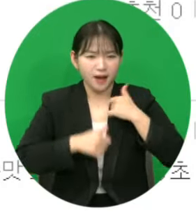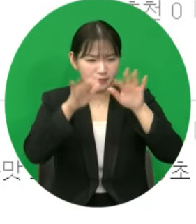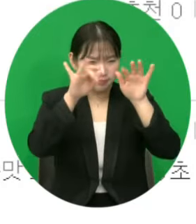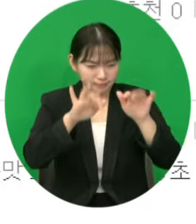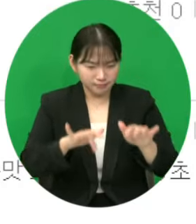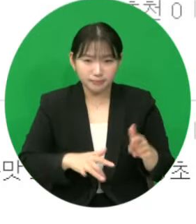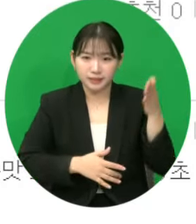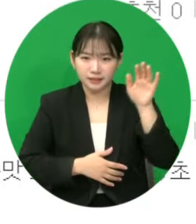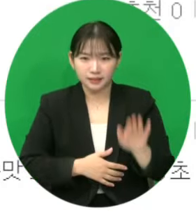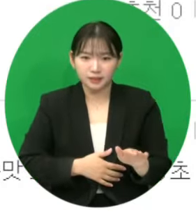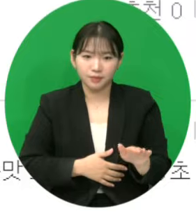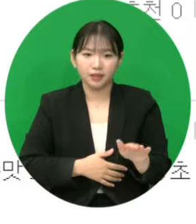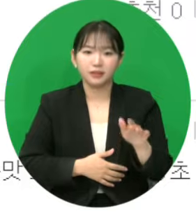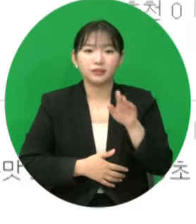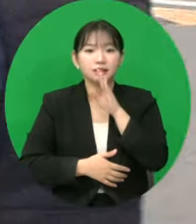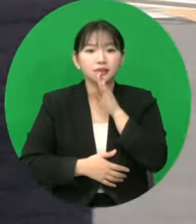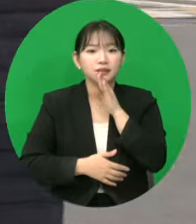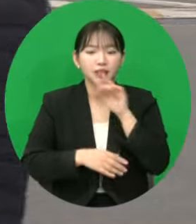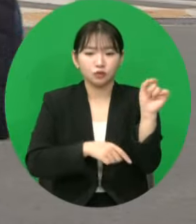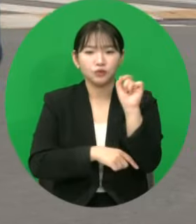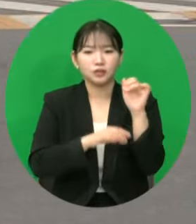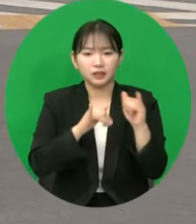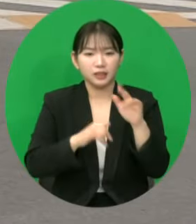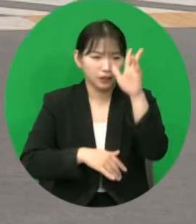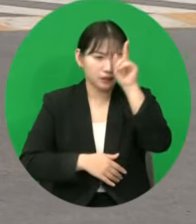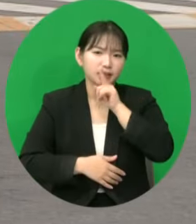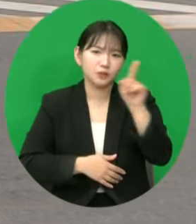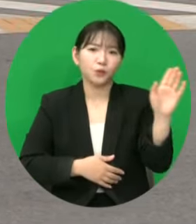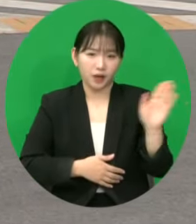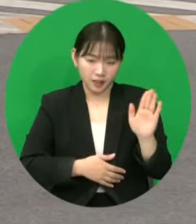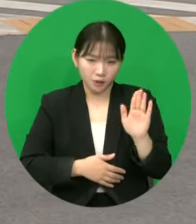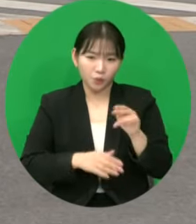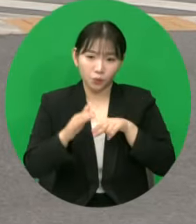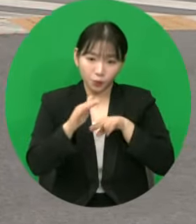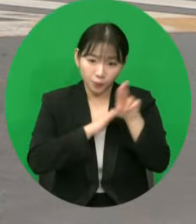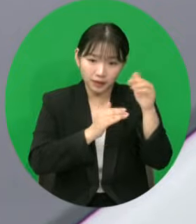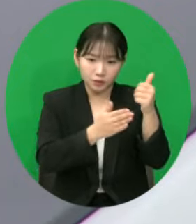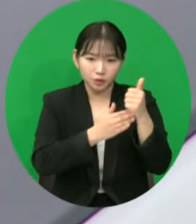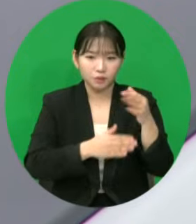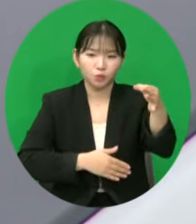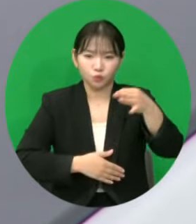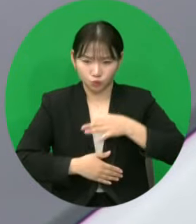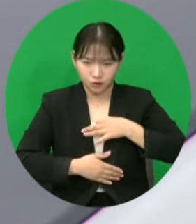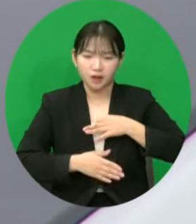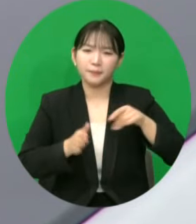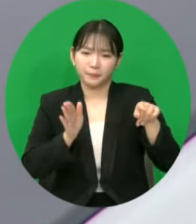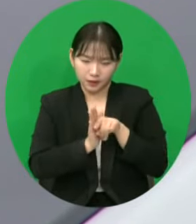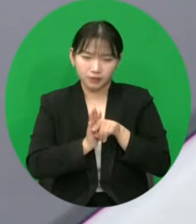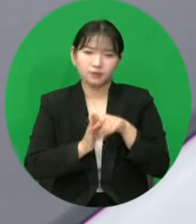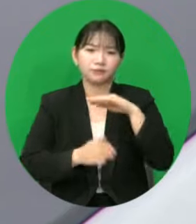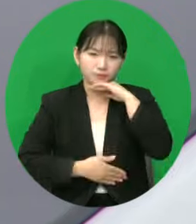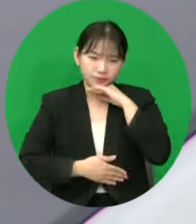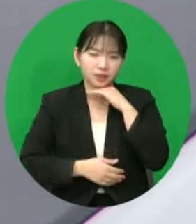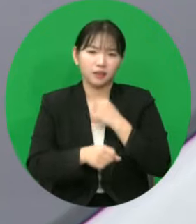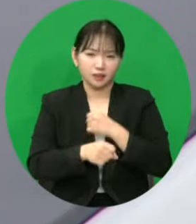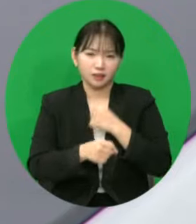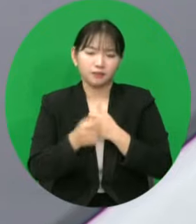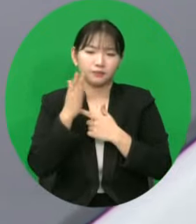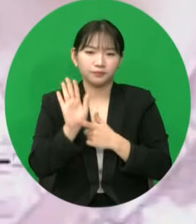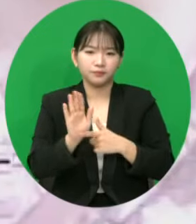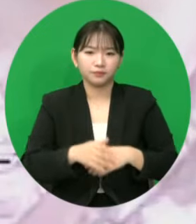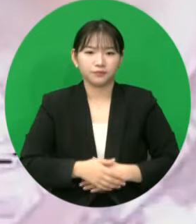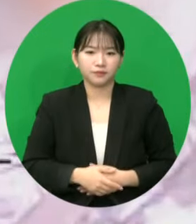들끓고 있지만 정작 택시 기사는 경찰에 신고하지 않은 채 도망친 승객이 요금을 지불해 줄 것을 믿고 기다리겠다고